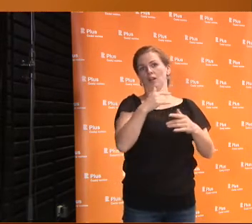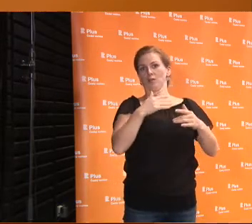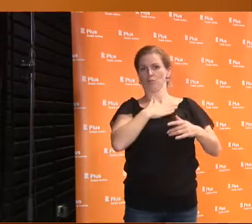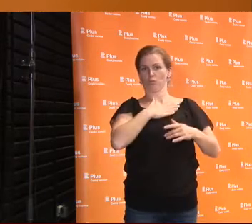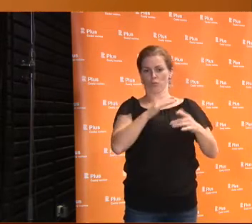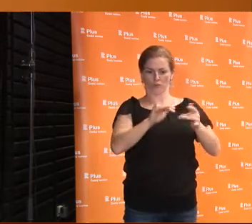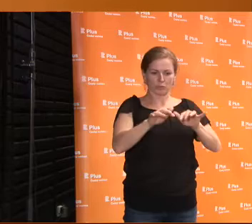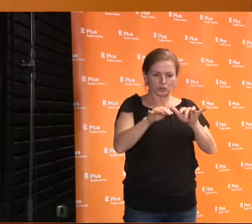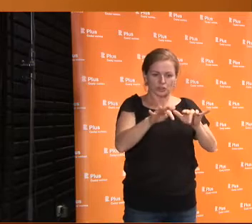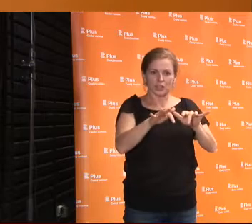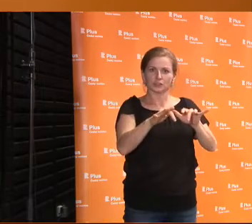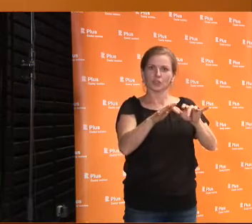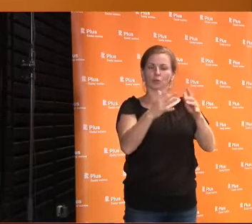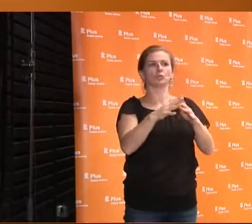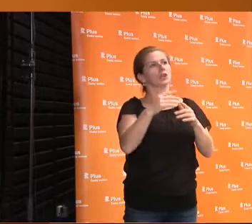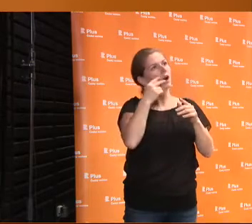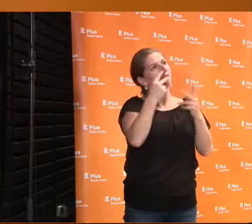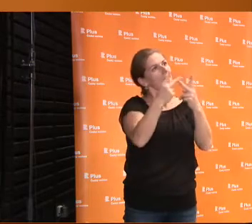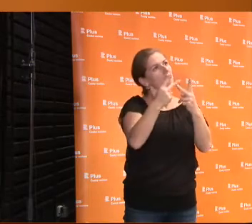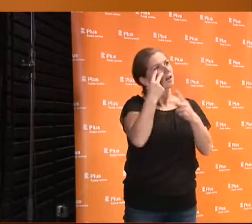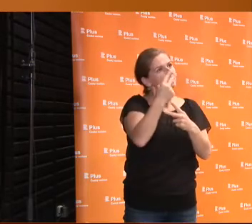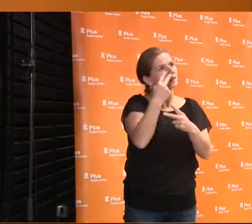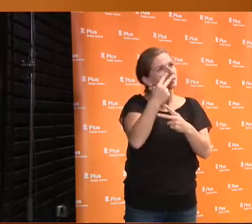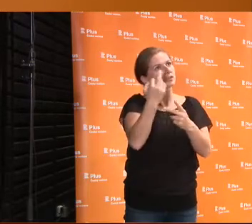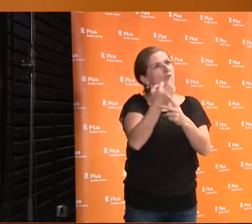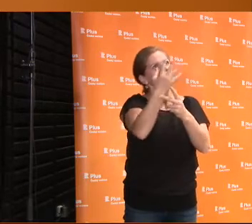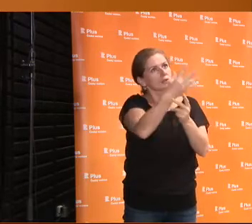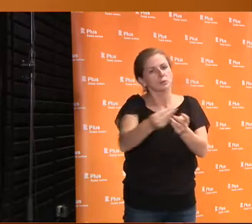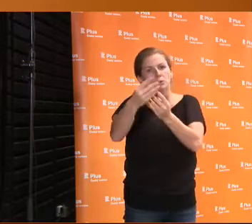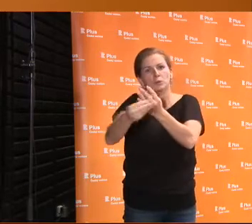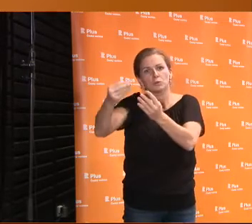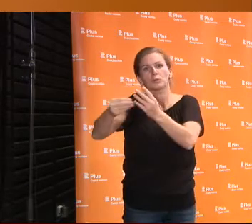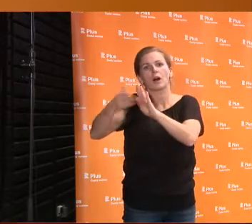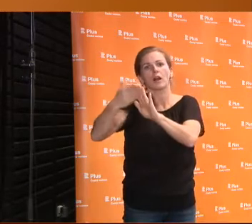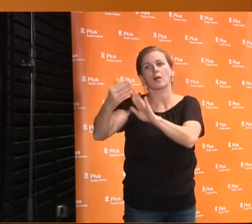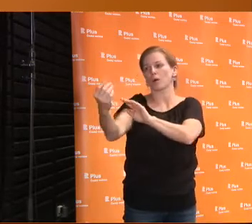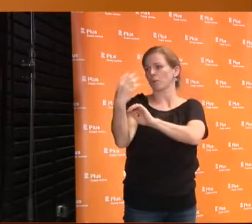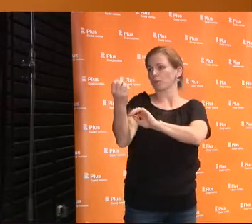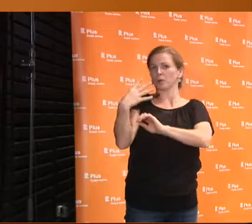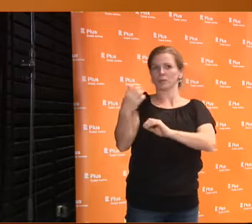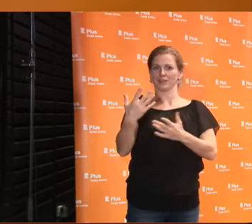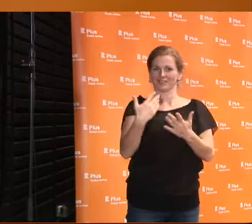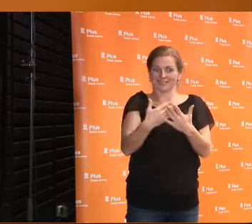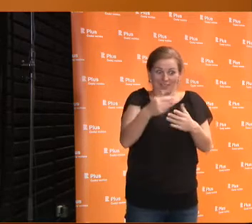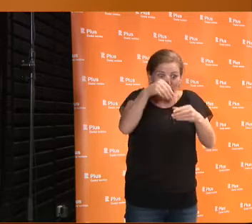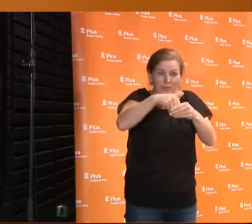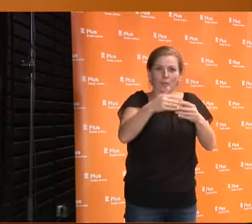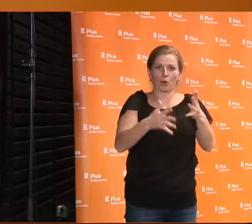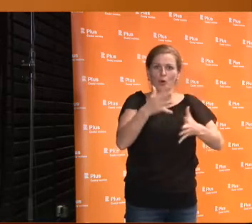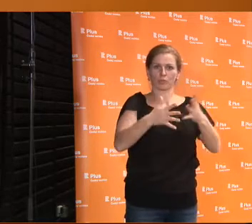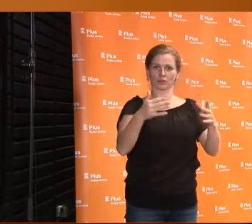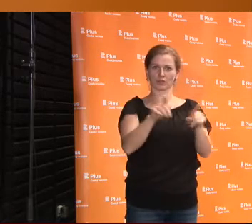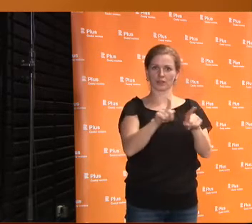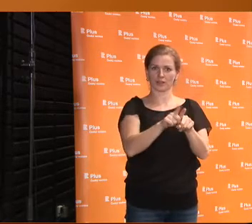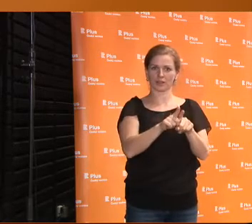někdo shromažďuje. Takže vlastně tam to můžete podle mě sledovat úplně nejlépe a v podstatě každodenně a nepřetržitě. A k té otázce,